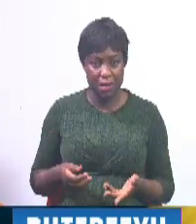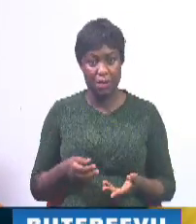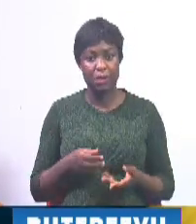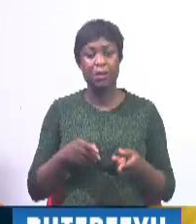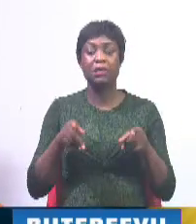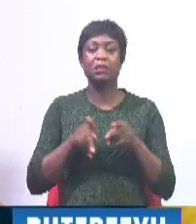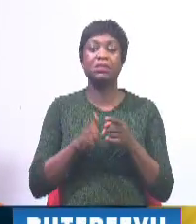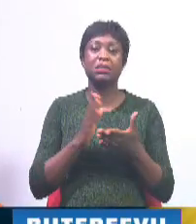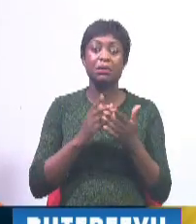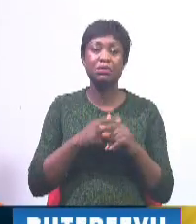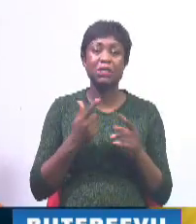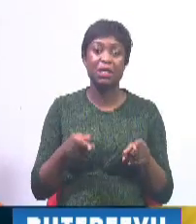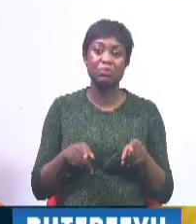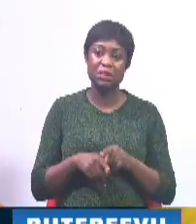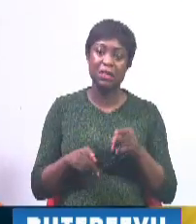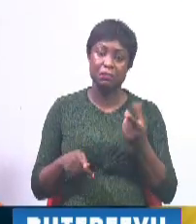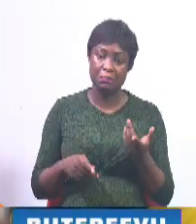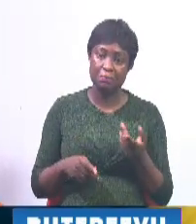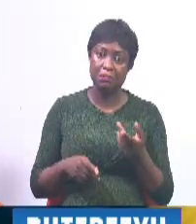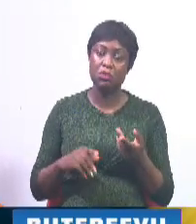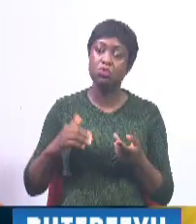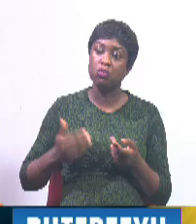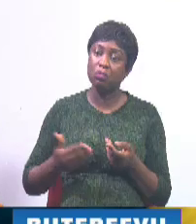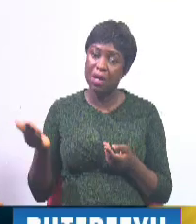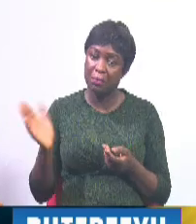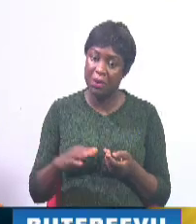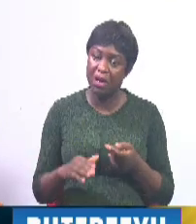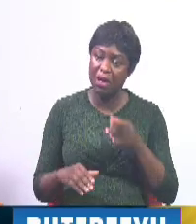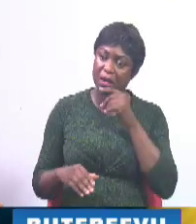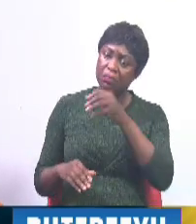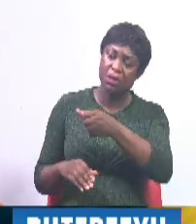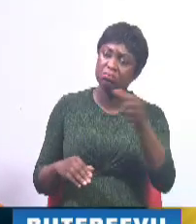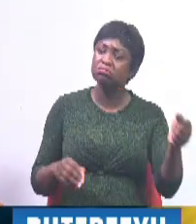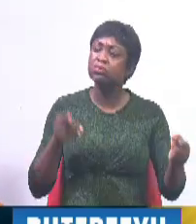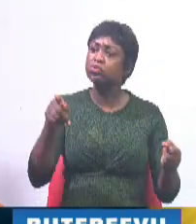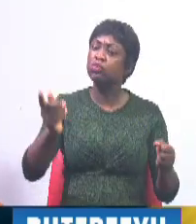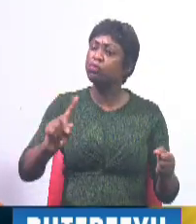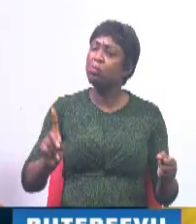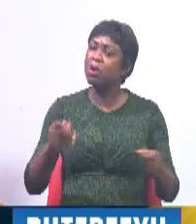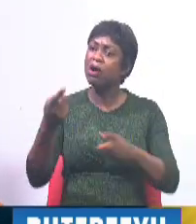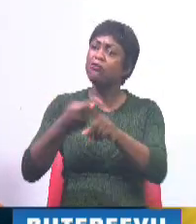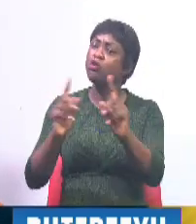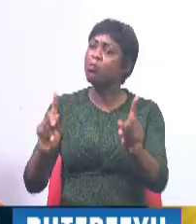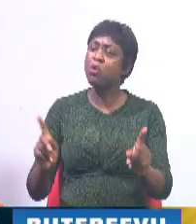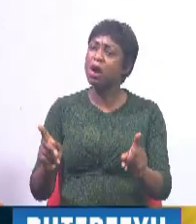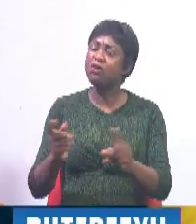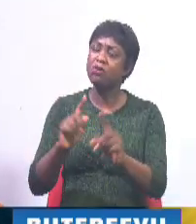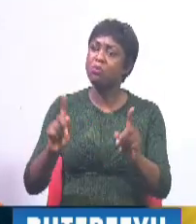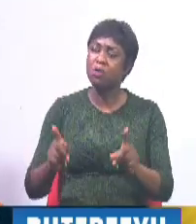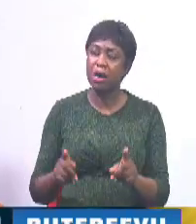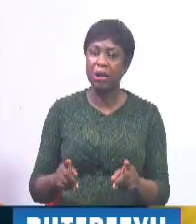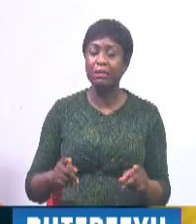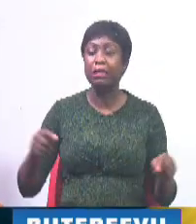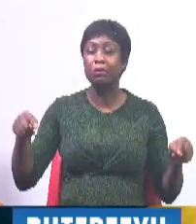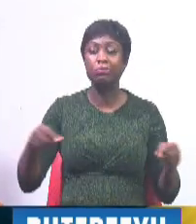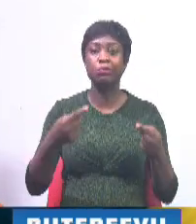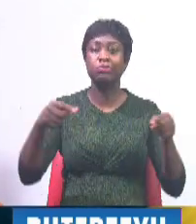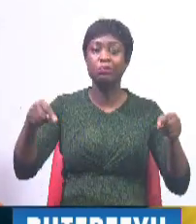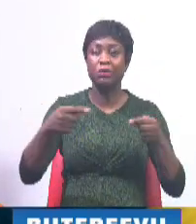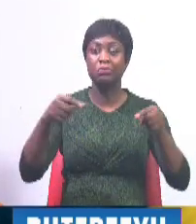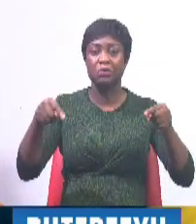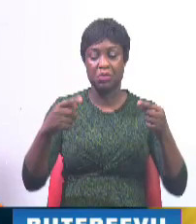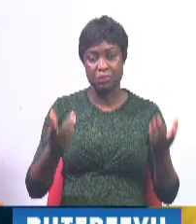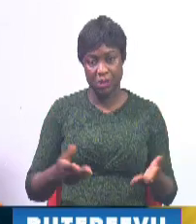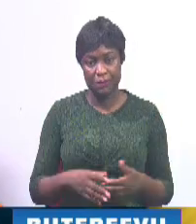oluggi n'amubuuza obwedda ovaawa ebyo bireesewo nnyo domestic violence obukuubagano mu maka okutulugunya tugende